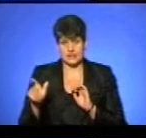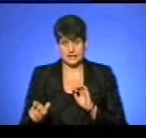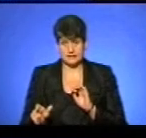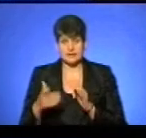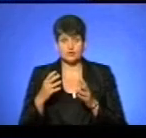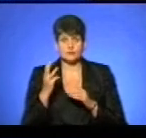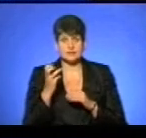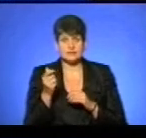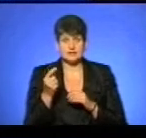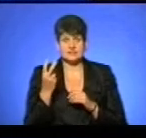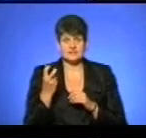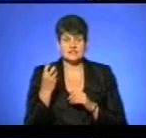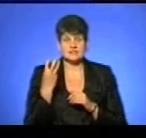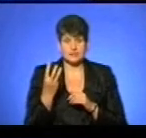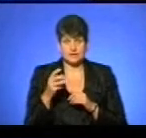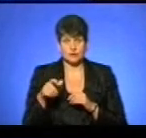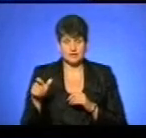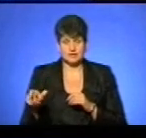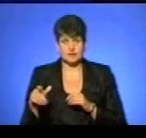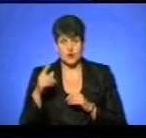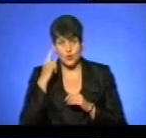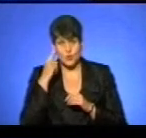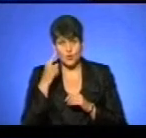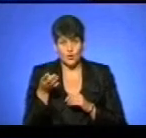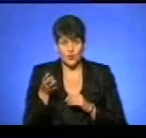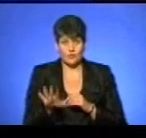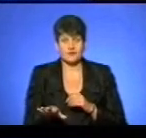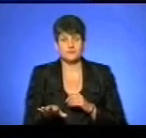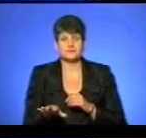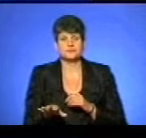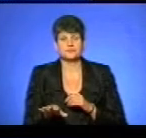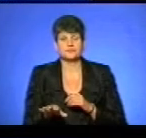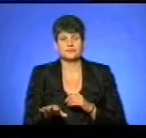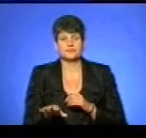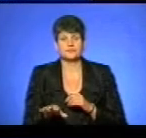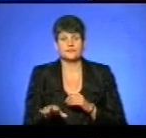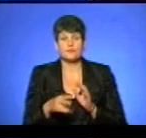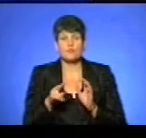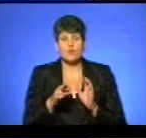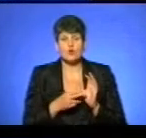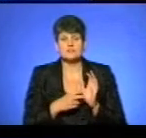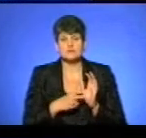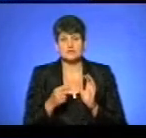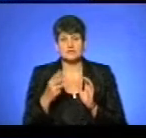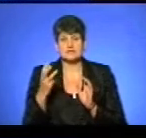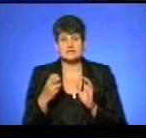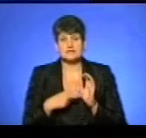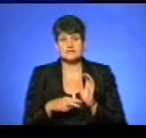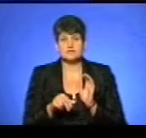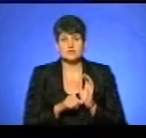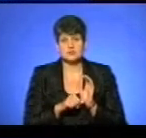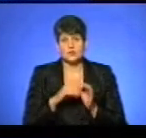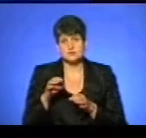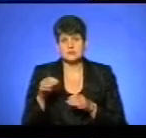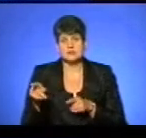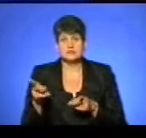300 гривень, це 203 людини, голови, будемо казати, 203 голови. По 700 гривень – 376, і остальне